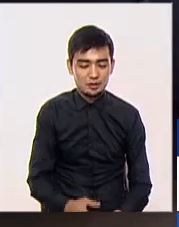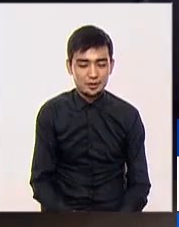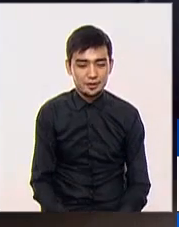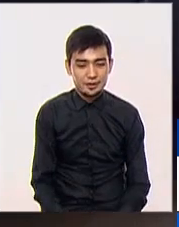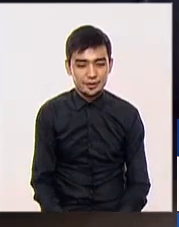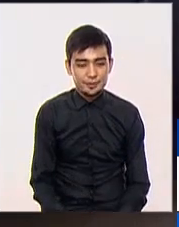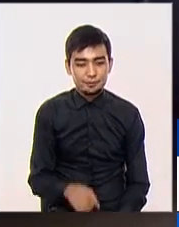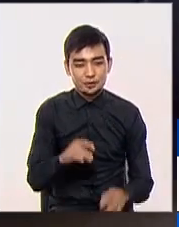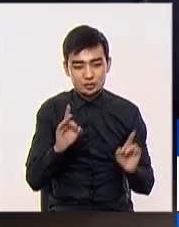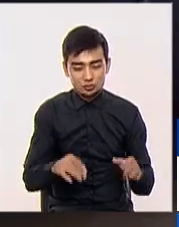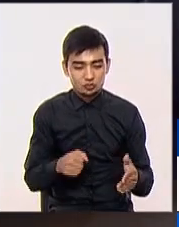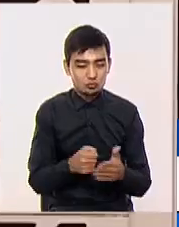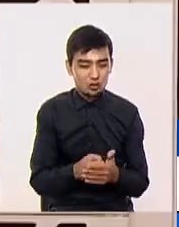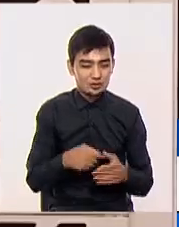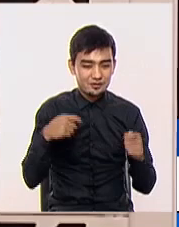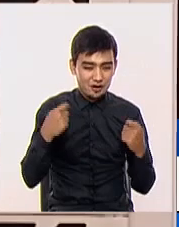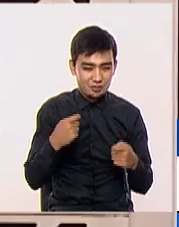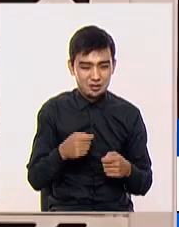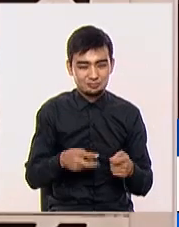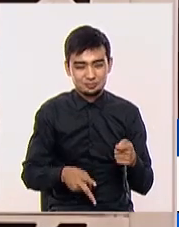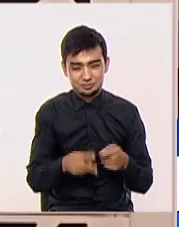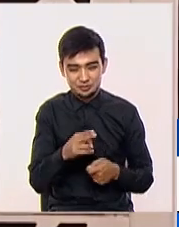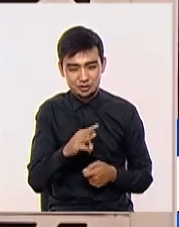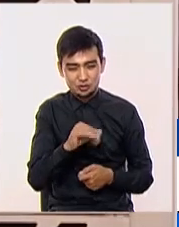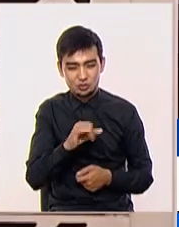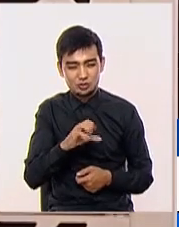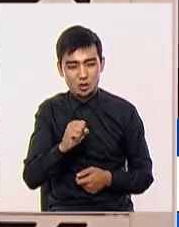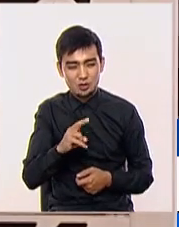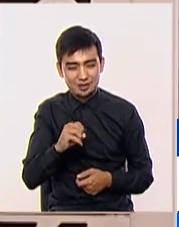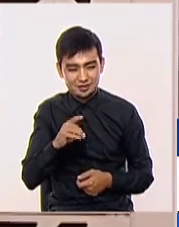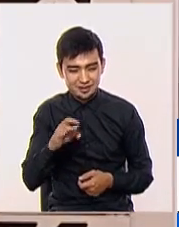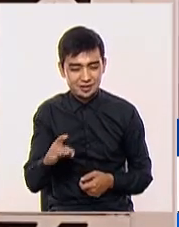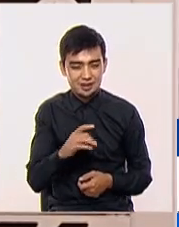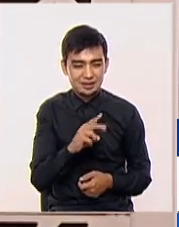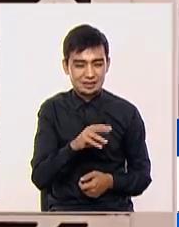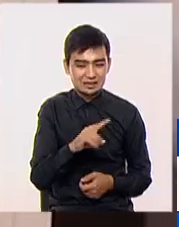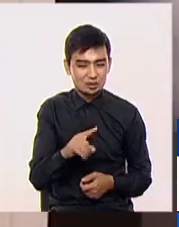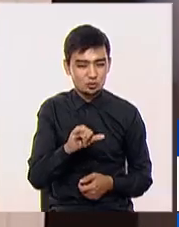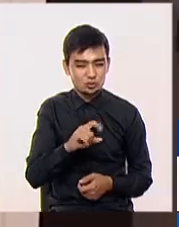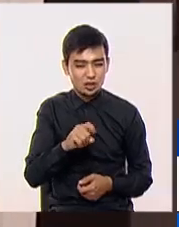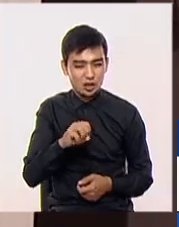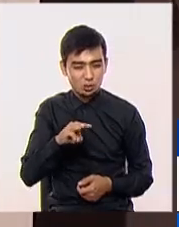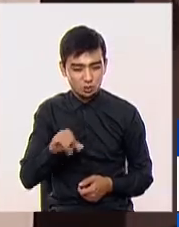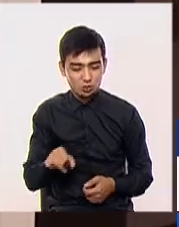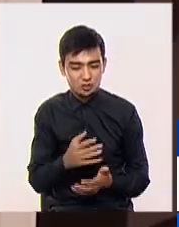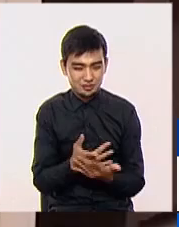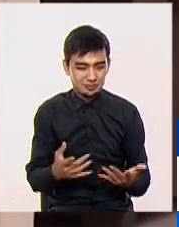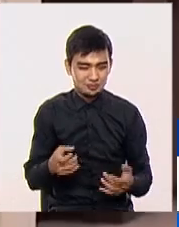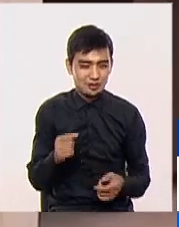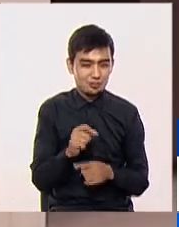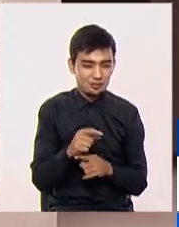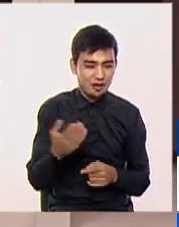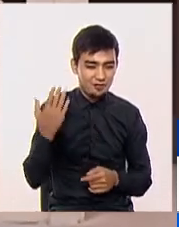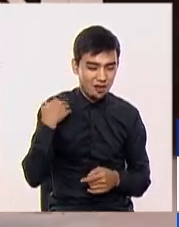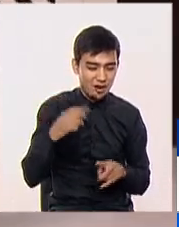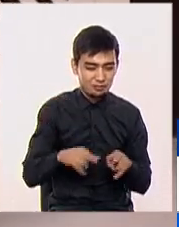Рестораторы говорят, свадьбы, тусовки серк, узату и другие торжества, какие проводили до карантина, с таким размахом сейчас уже не делают.